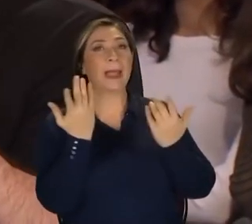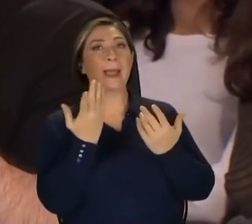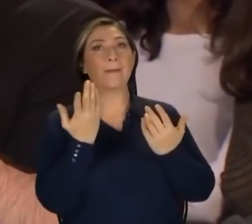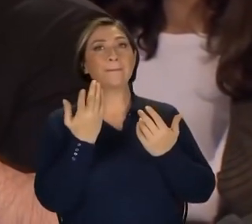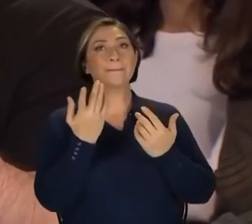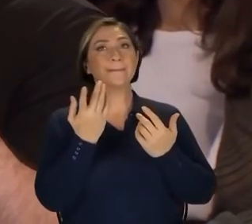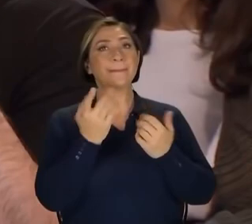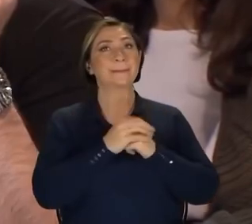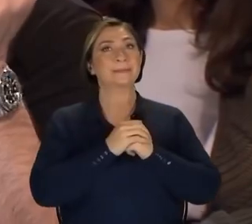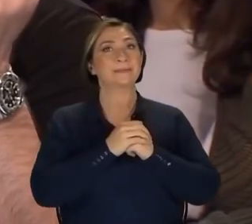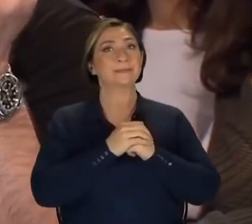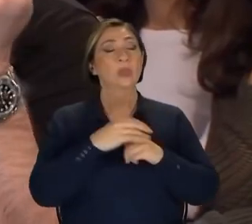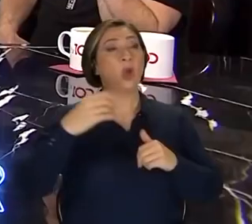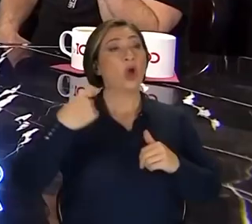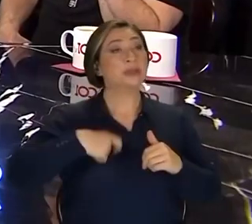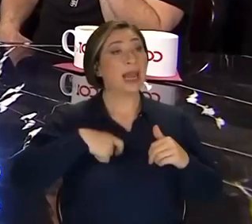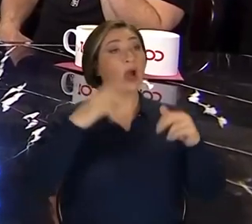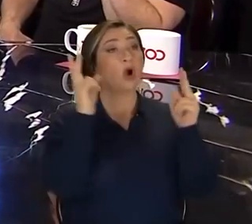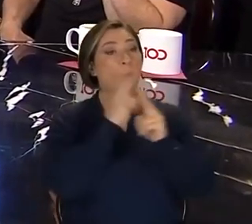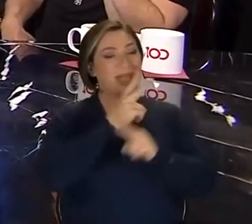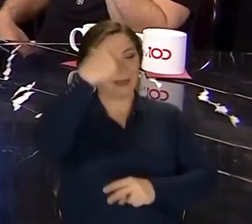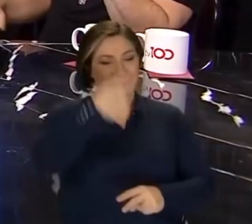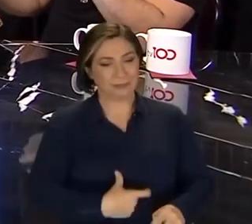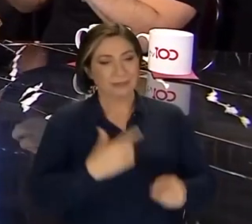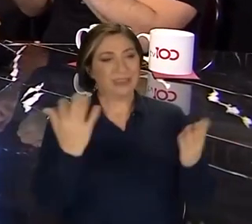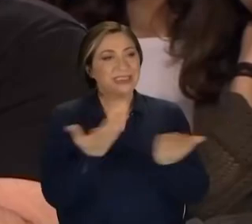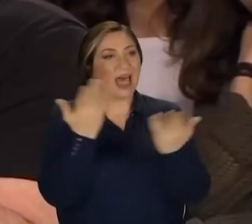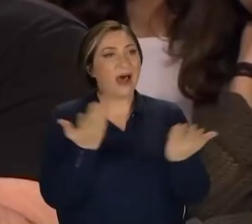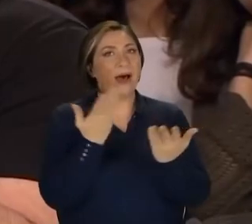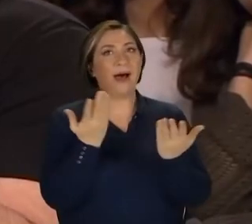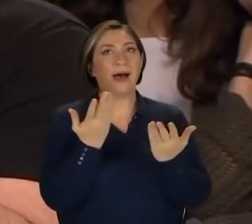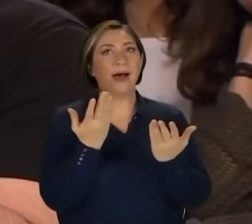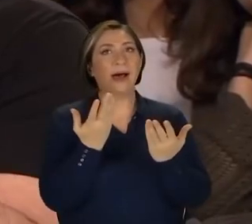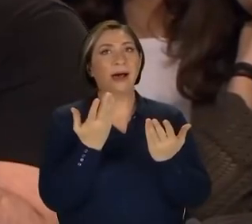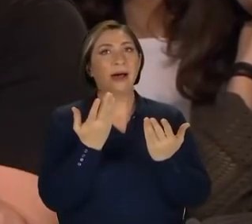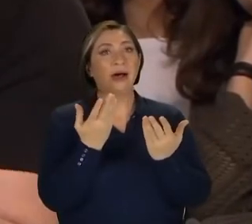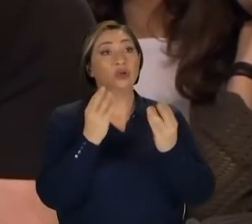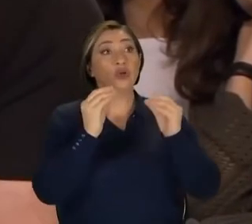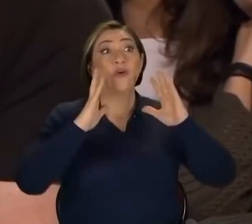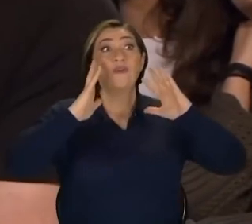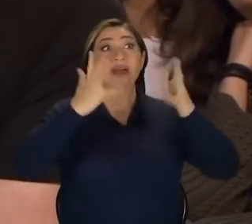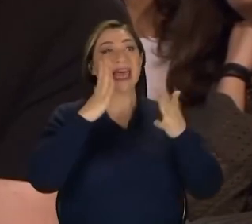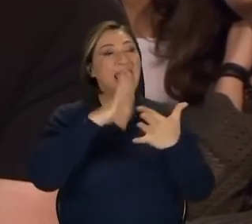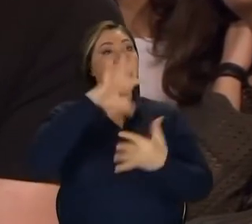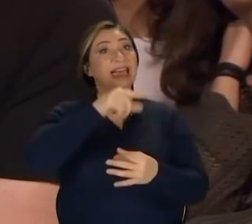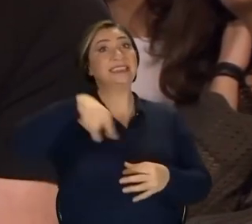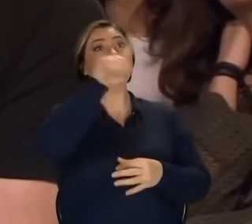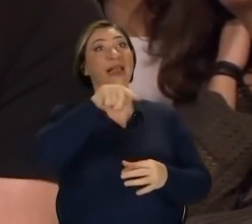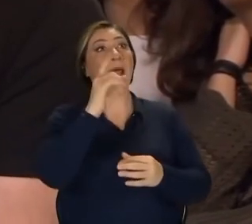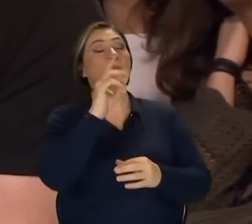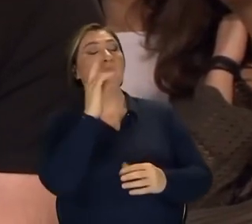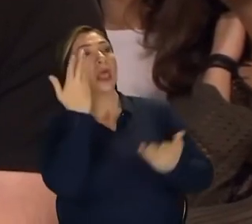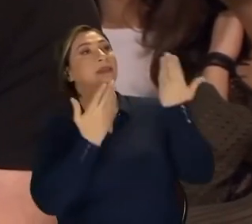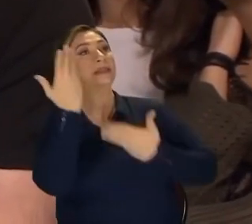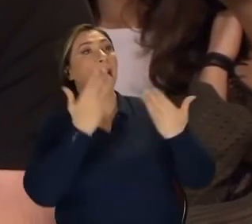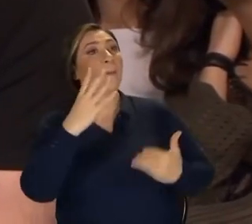herhalde. Özellikle komedik karakterler daha böyle çok fazla insan tarafından izlenip